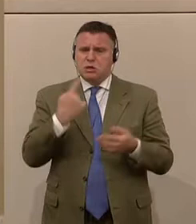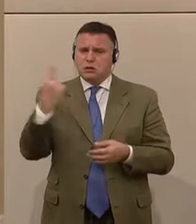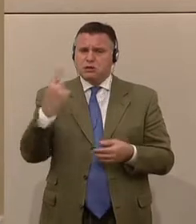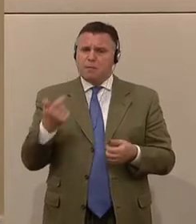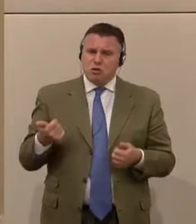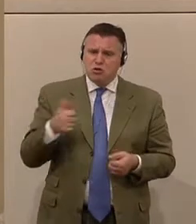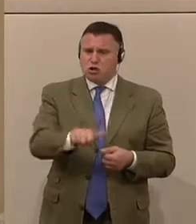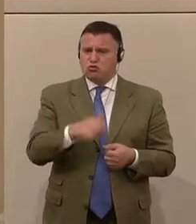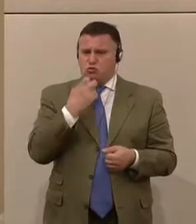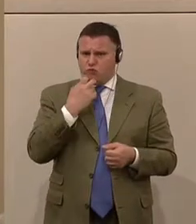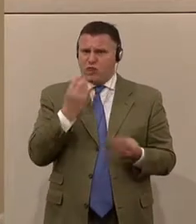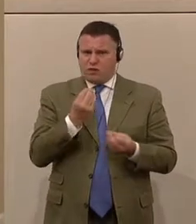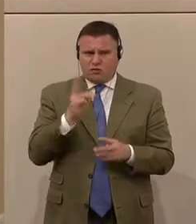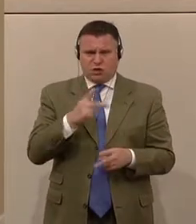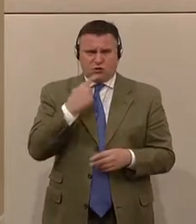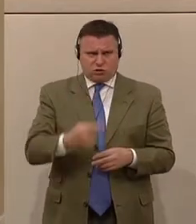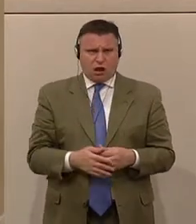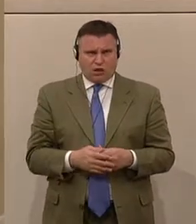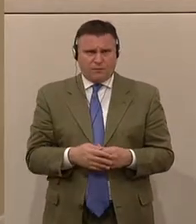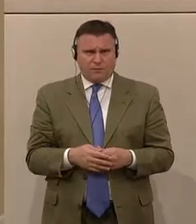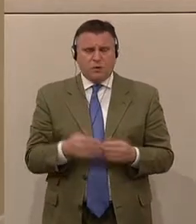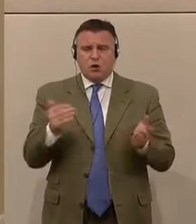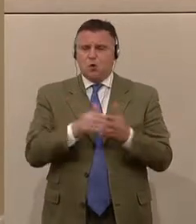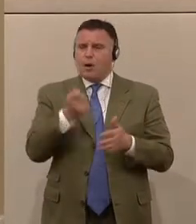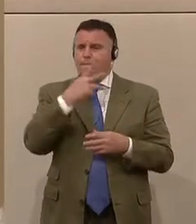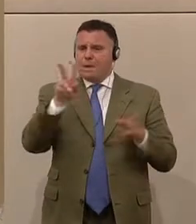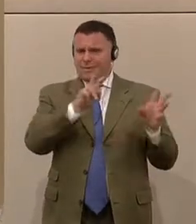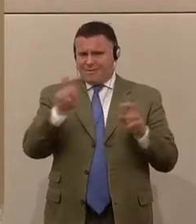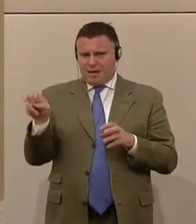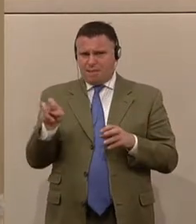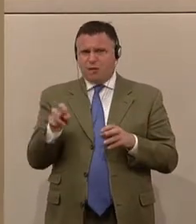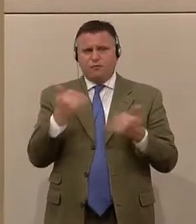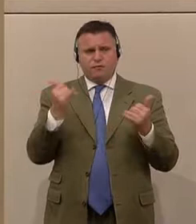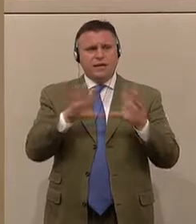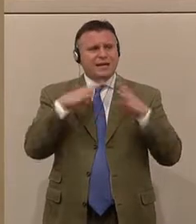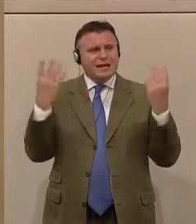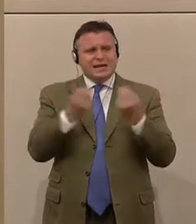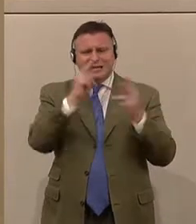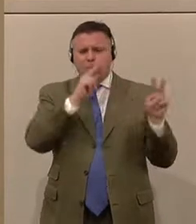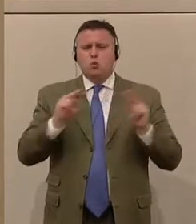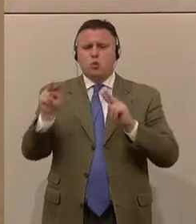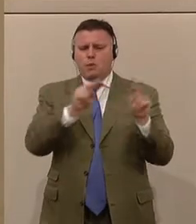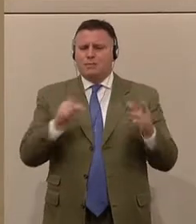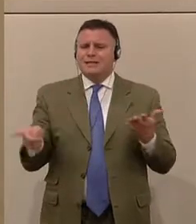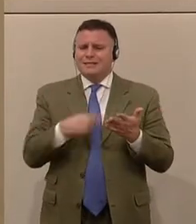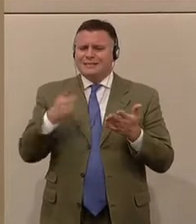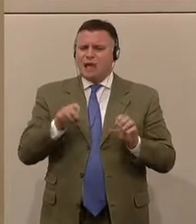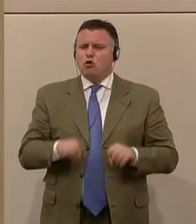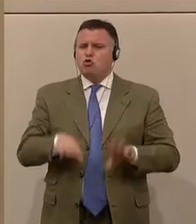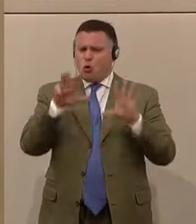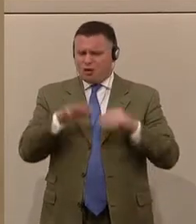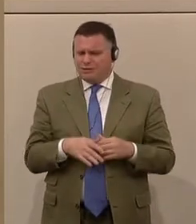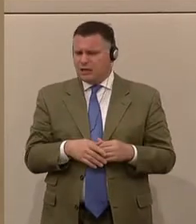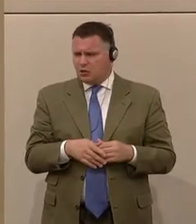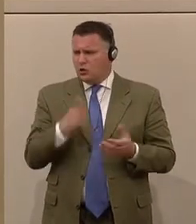Ihre Beiträge hier hereinbringen. Wir haben aber mehrere Themen. Der gesamtheitliche Ansatz fehlt. Auf Seite 19 haben wir das